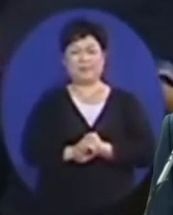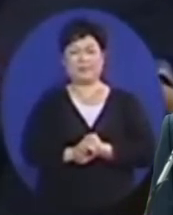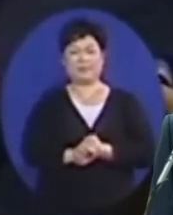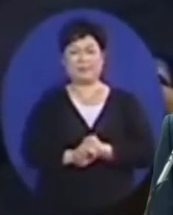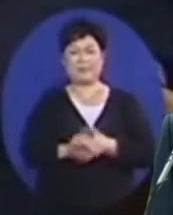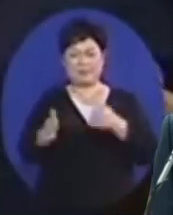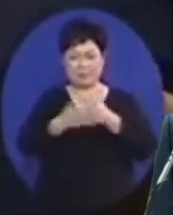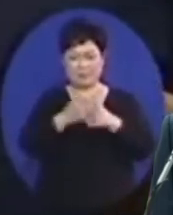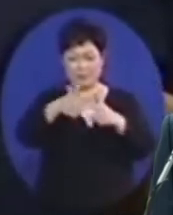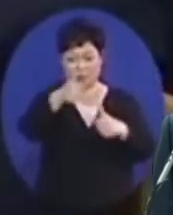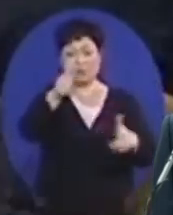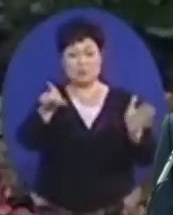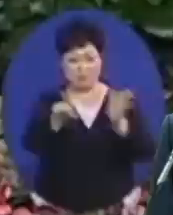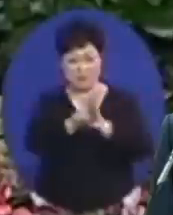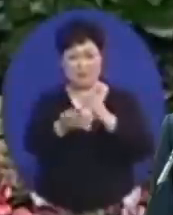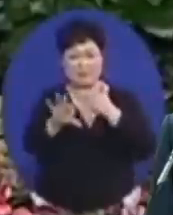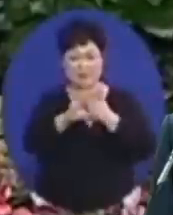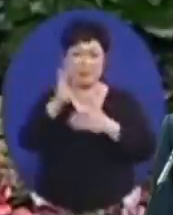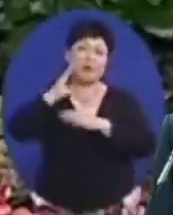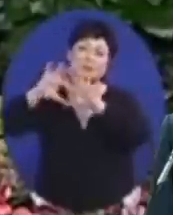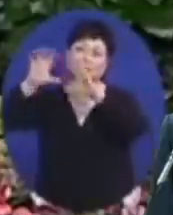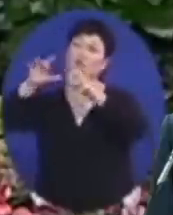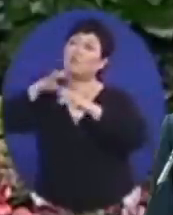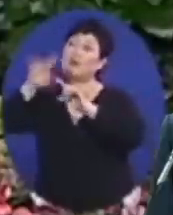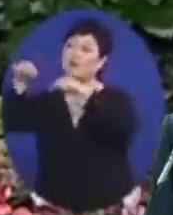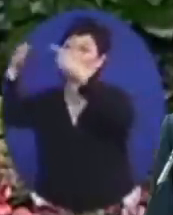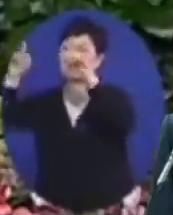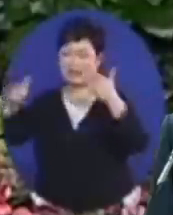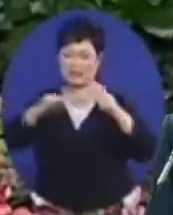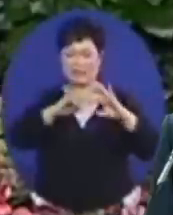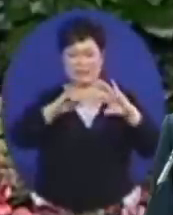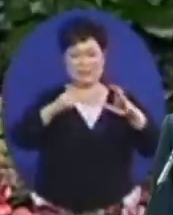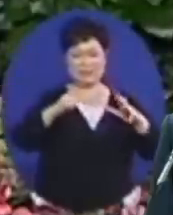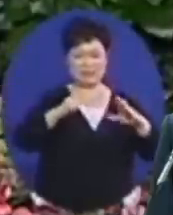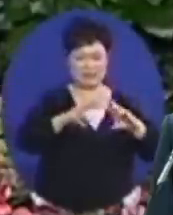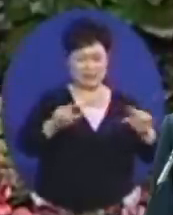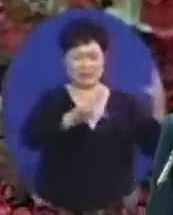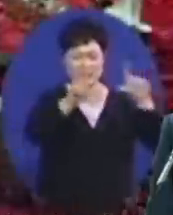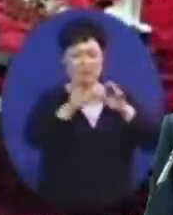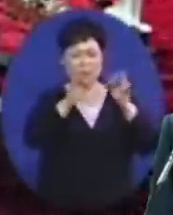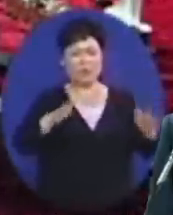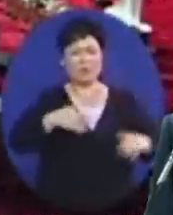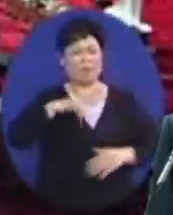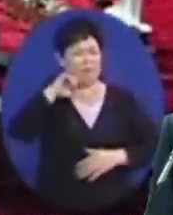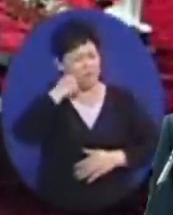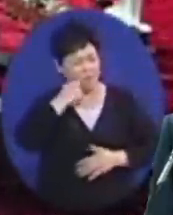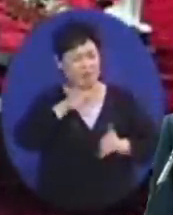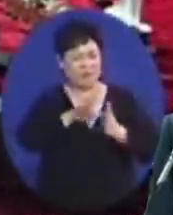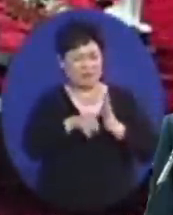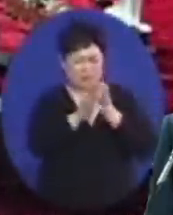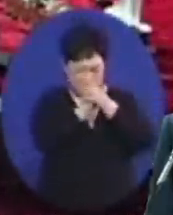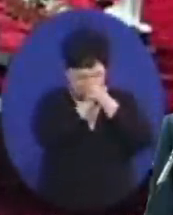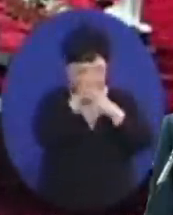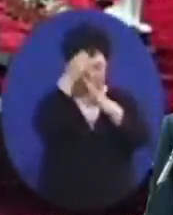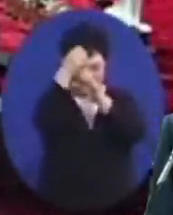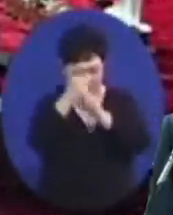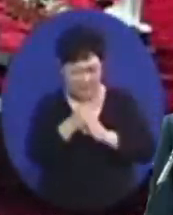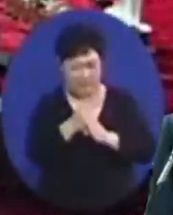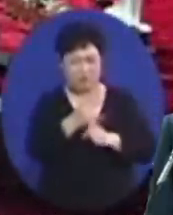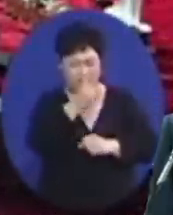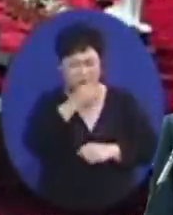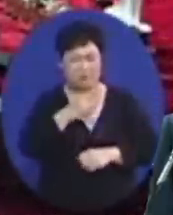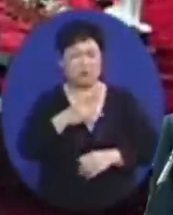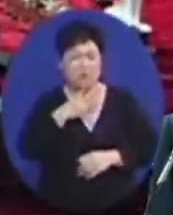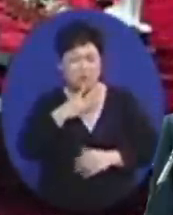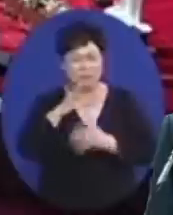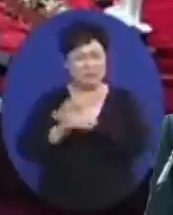그러니 예수 믿으면 천국만 가는 것이 아니라 이 땅에 사는 동안에도 내가 어려울 때 기도하고 의지할 수 있는 유일한